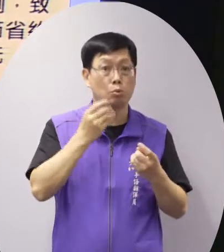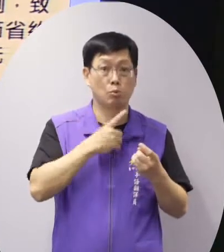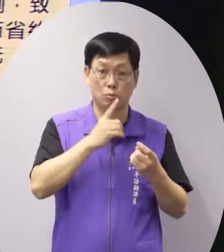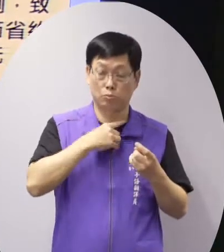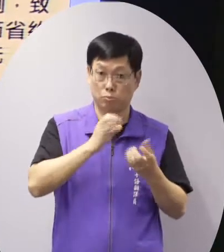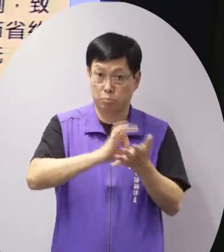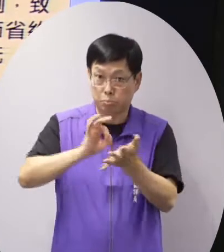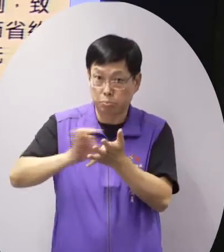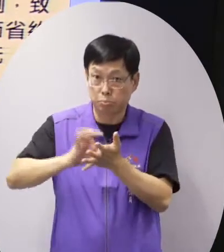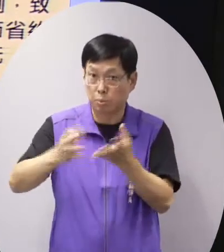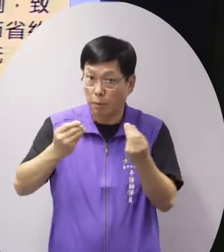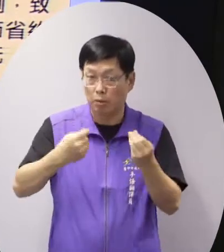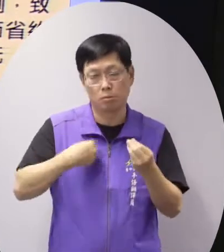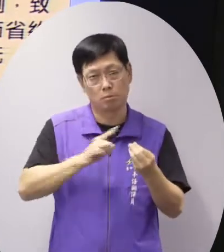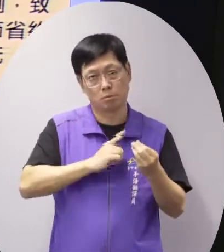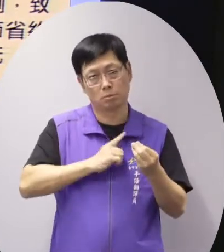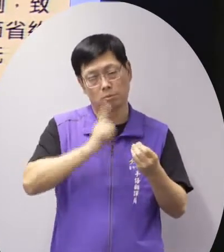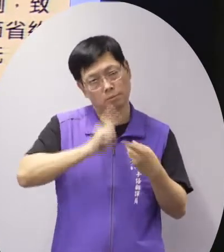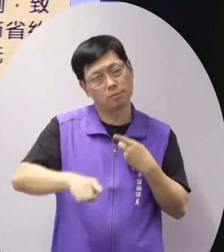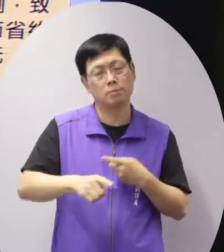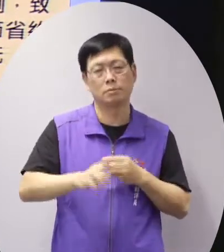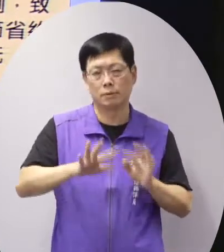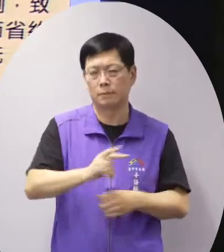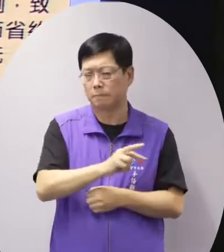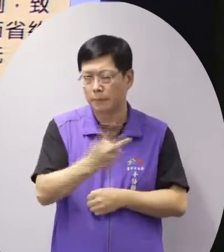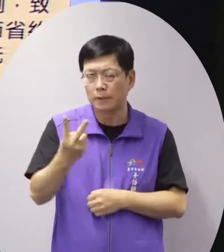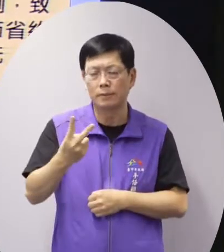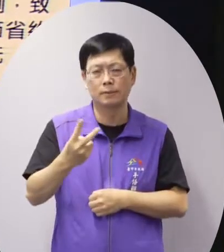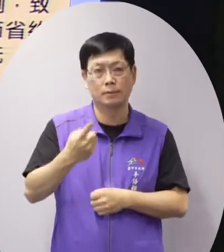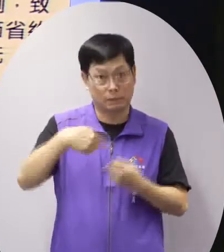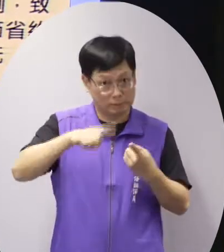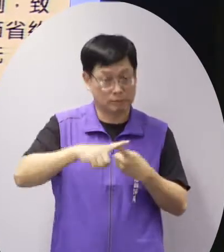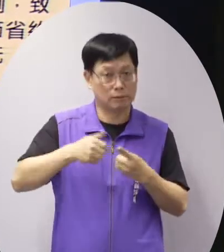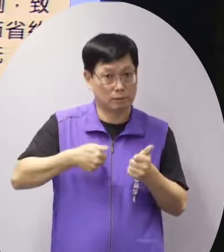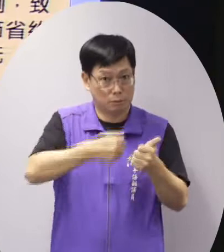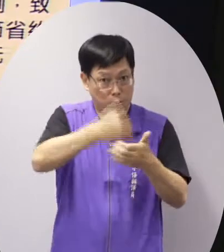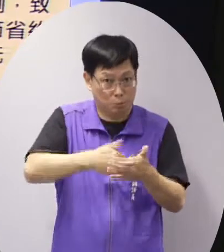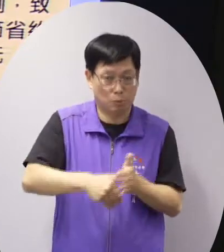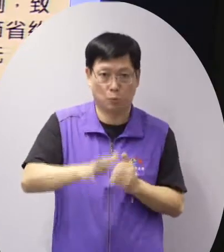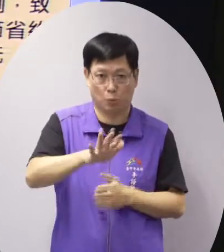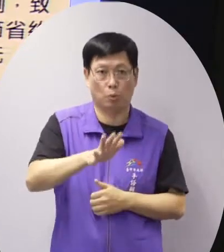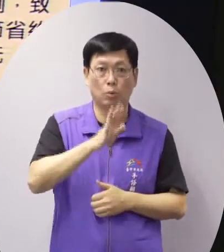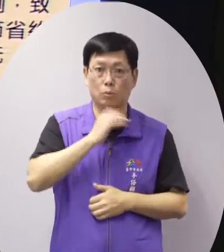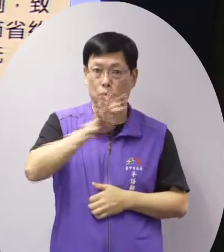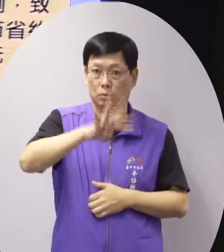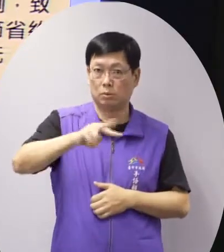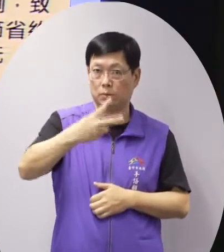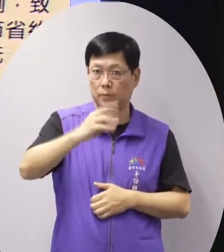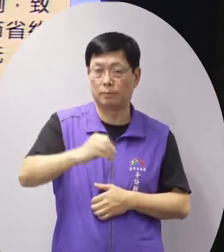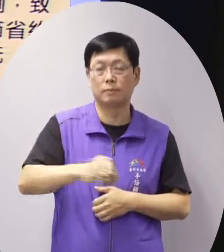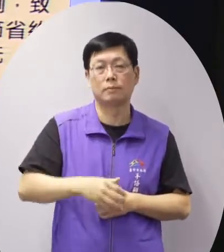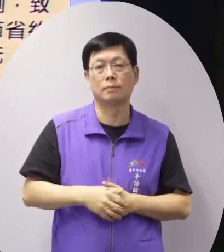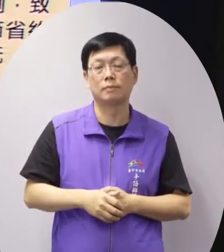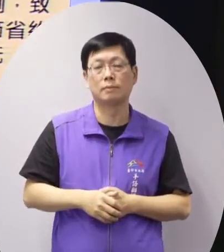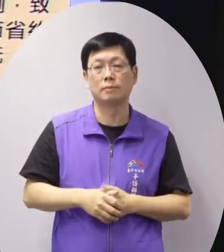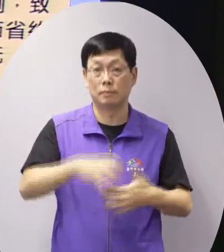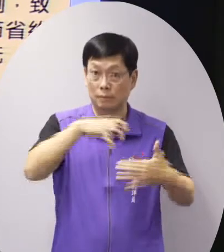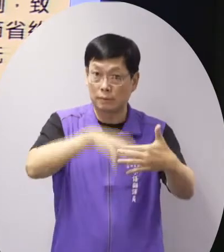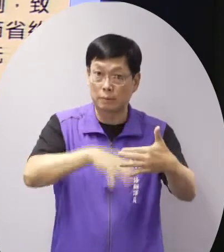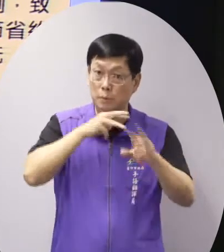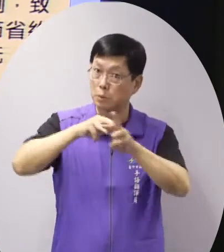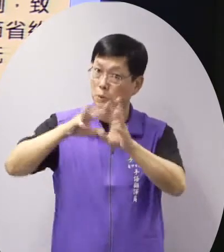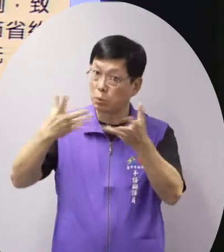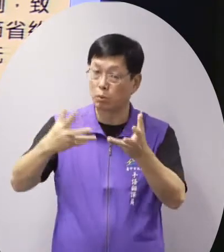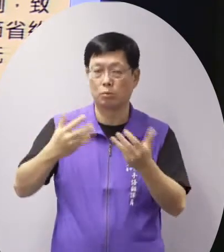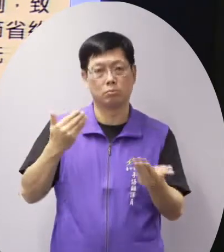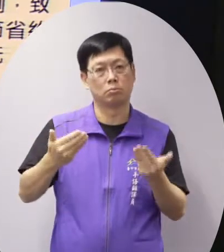最有效的利用，这是我们市政府的不对，所以我们把它该减追减的部分我们追减了，这个部分有4200多万。那其中是出国的